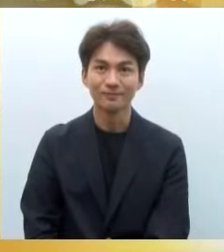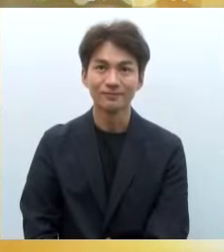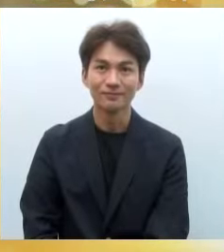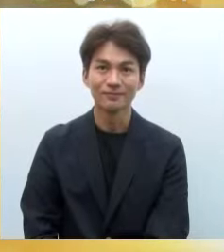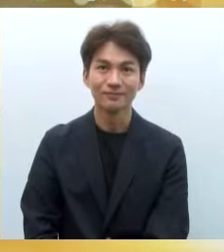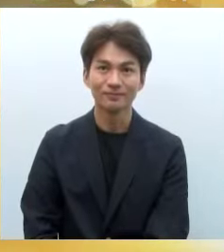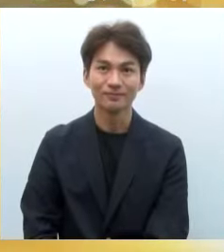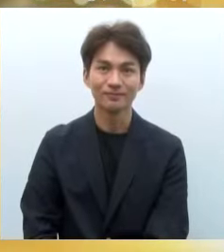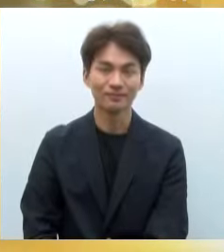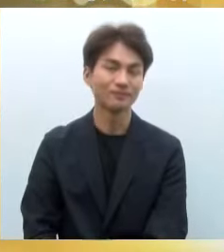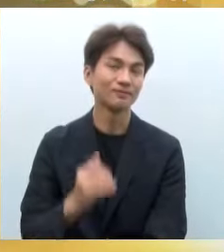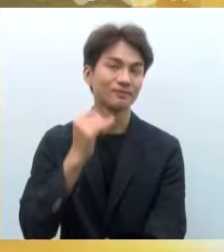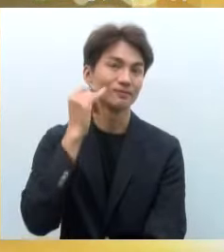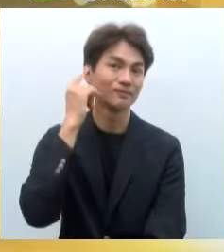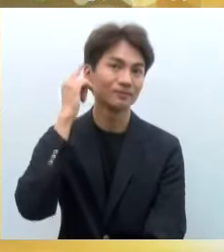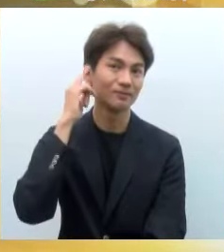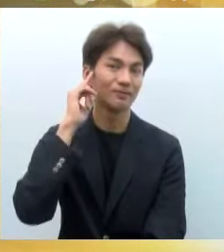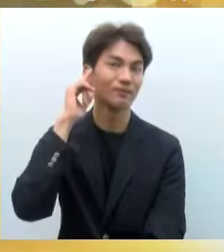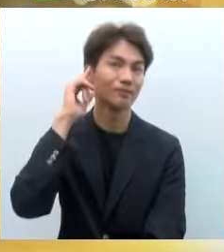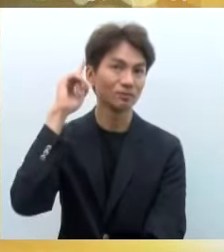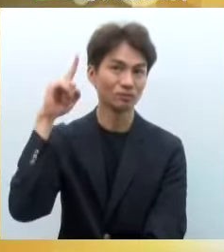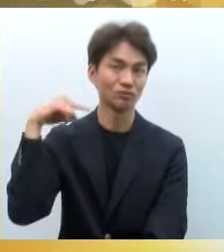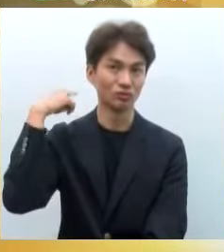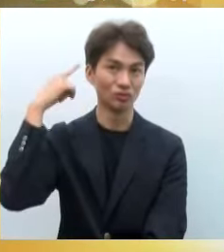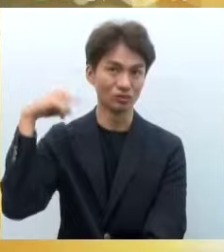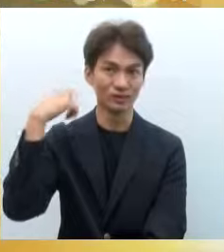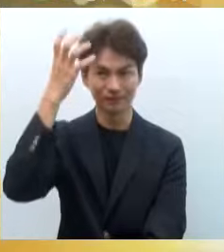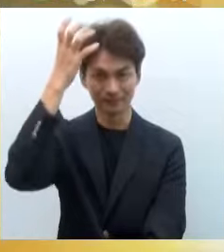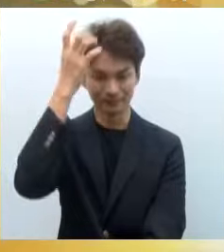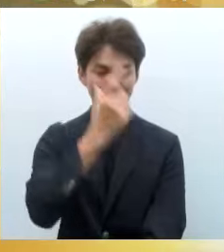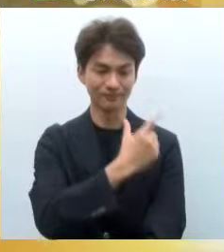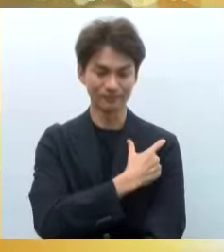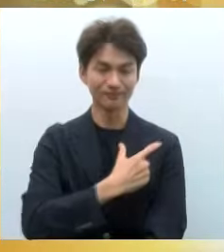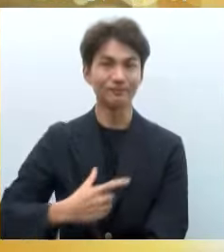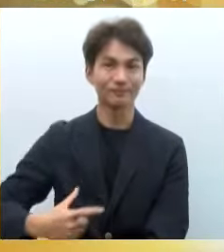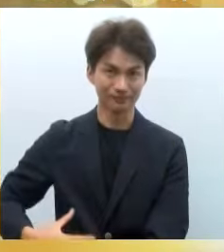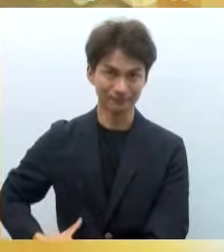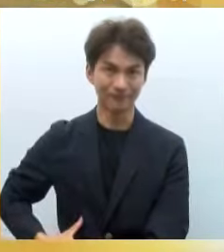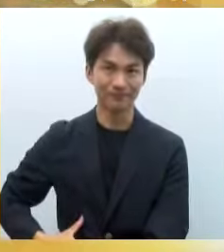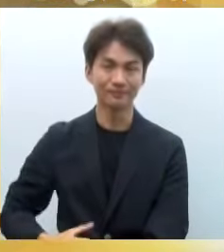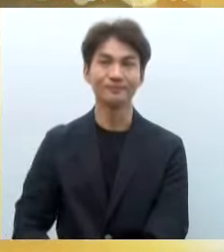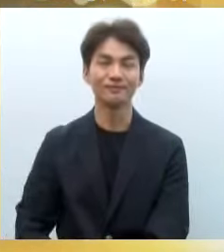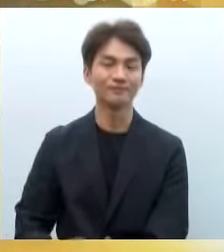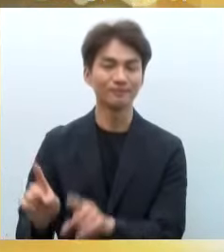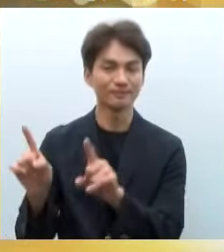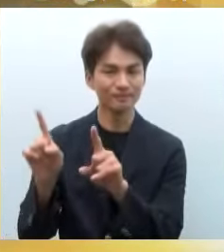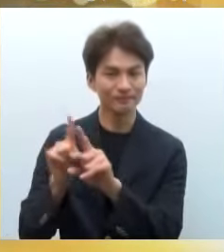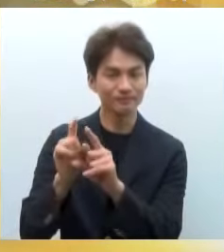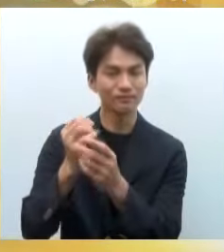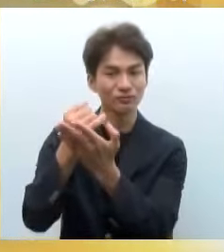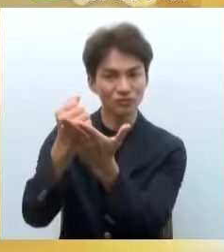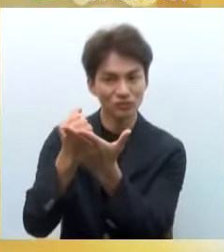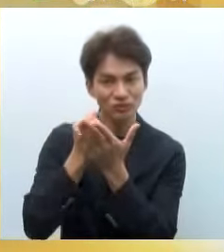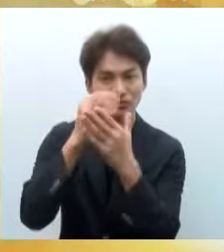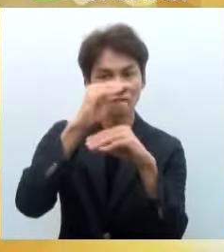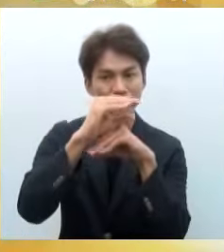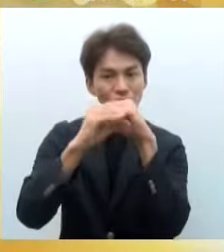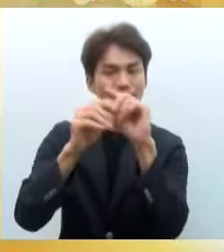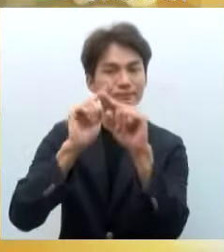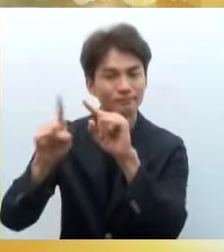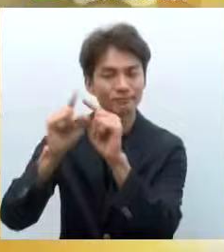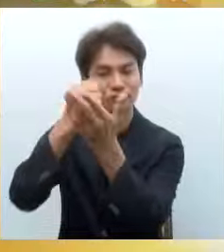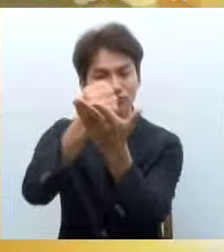รและสมเด็จพระนางเจ้าสิริกิติ์พระบรมราชินีนาถบรมราชชนนีพันปีหลวงที่ทรงประกอบพระราชกรณียกิจนานับประ